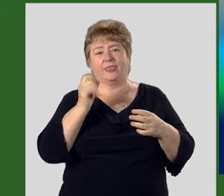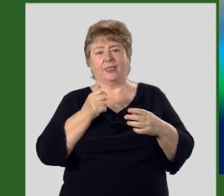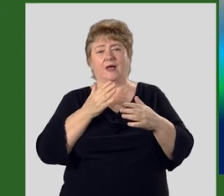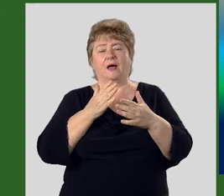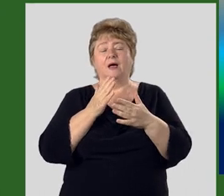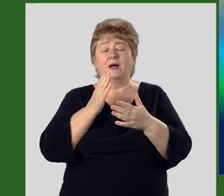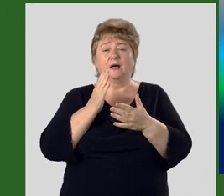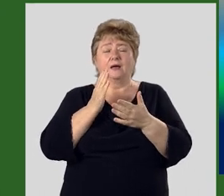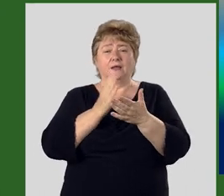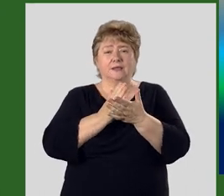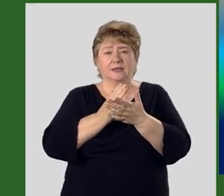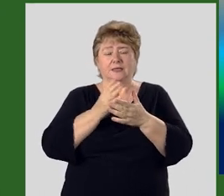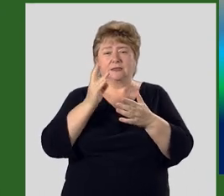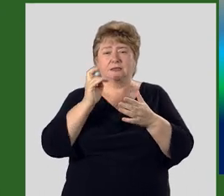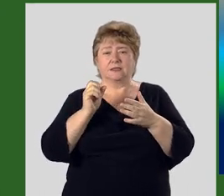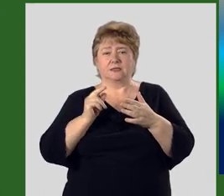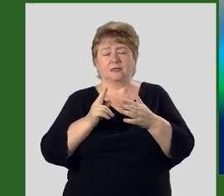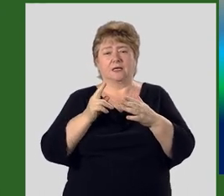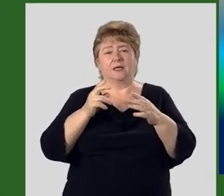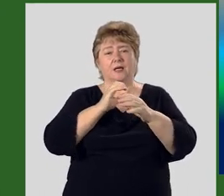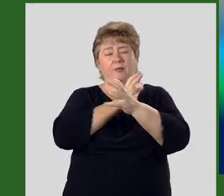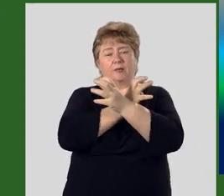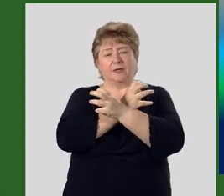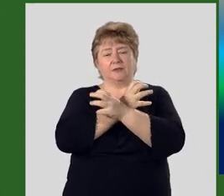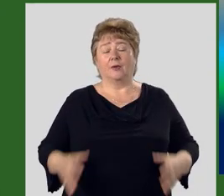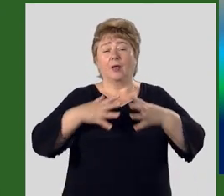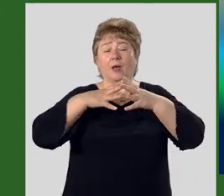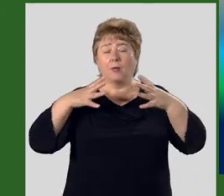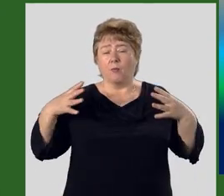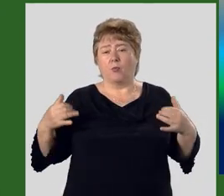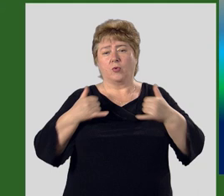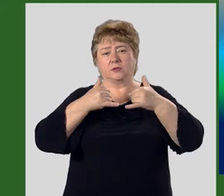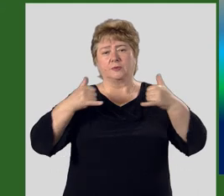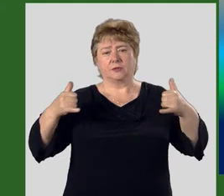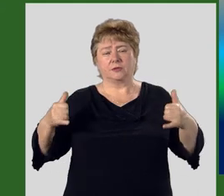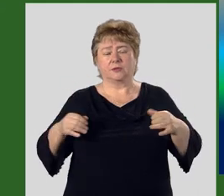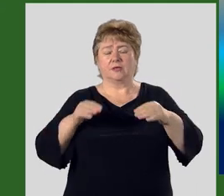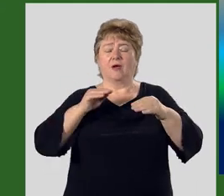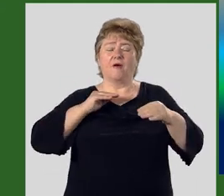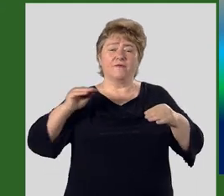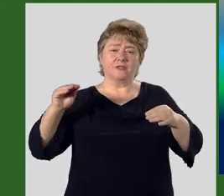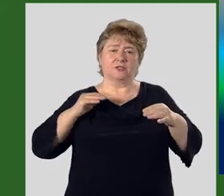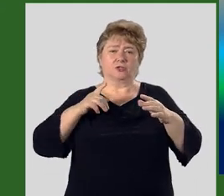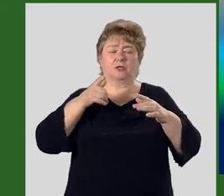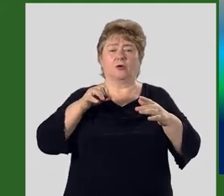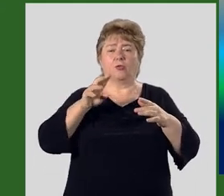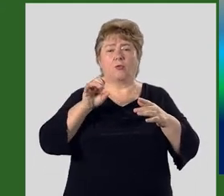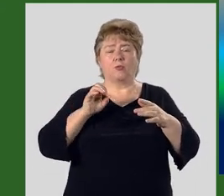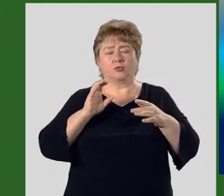и расположен в Национальной библиотеке. Наиболее распространенный – физический глобус.